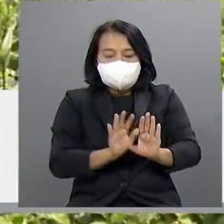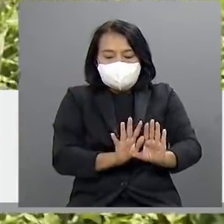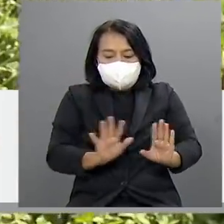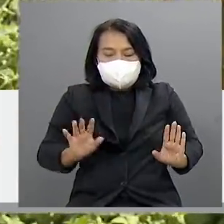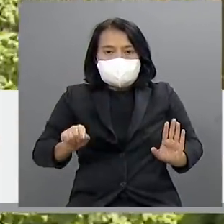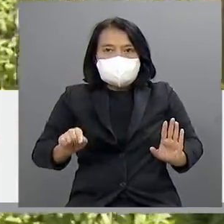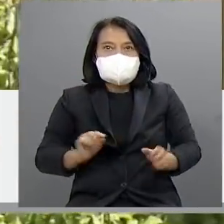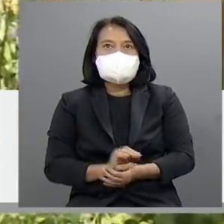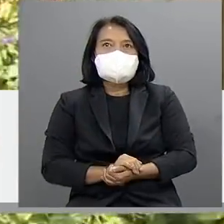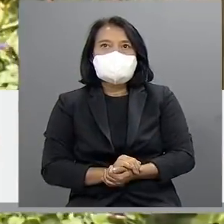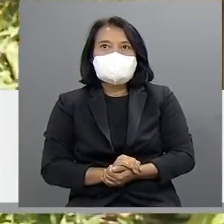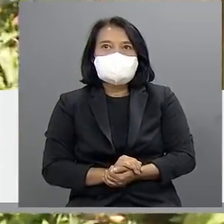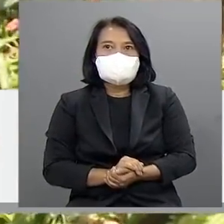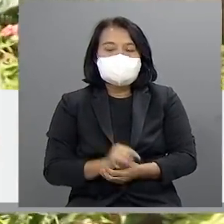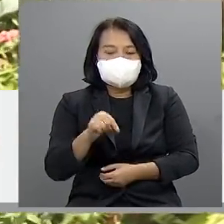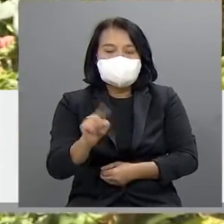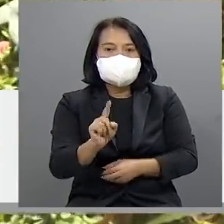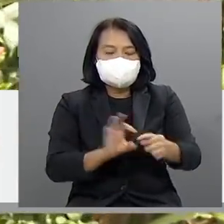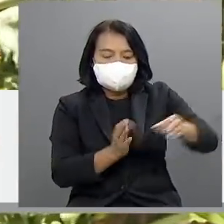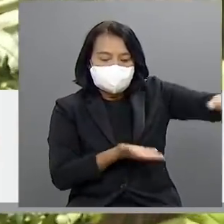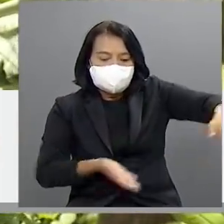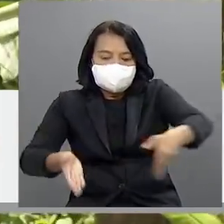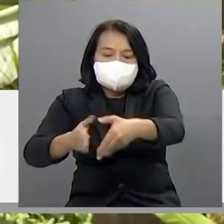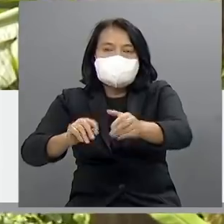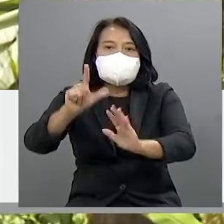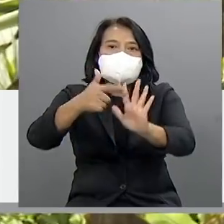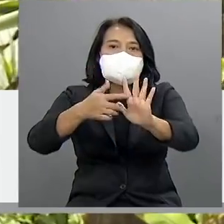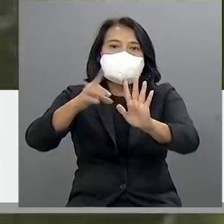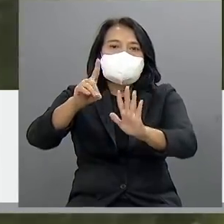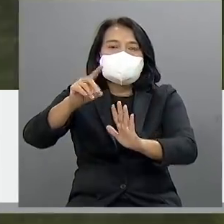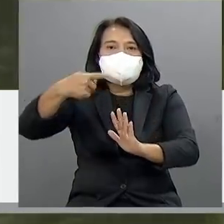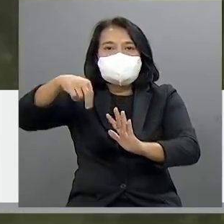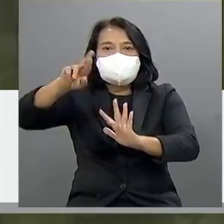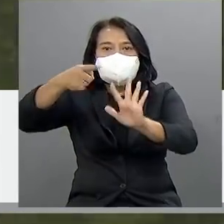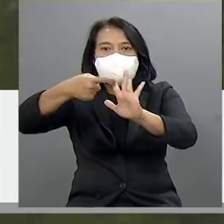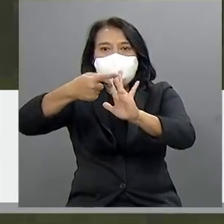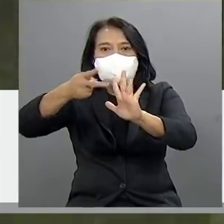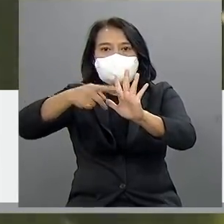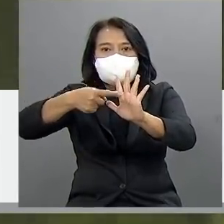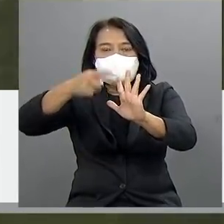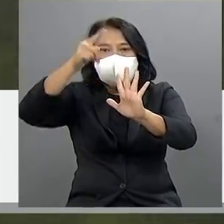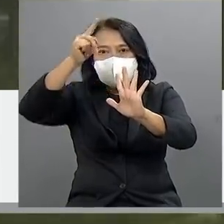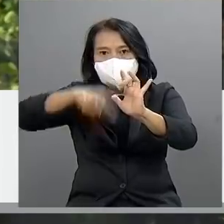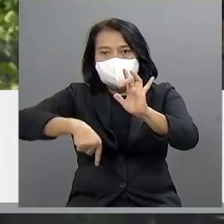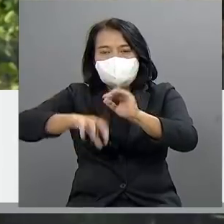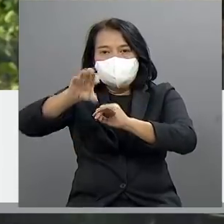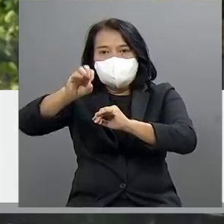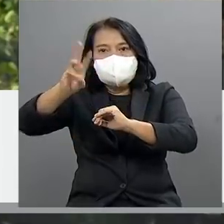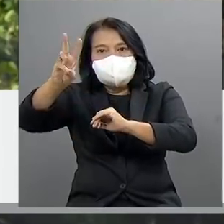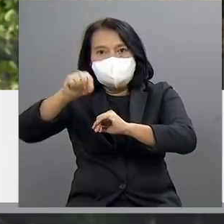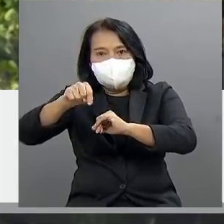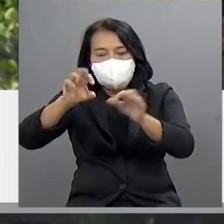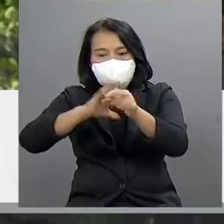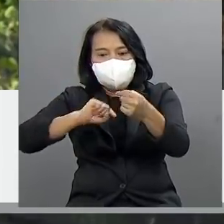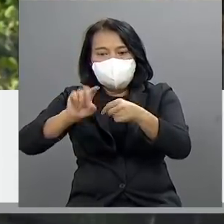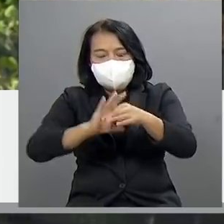ย่านนี้อยู่ที่บริเวณซอยลาดประเขา56แขวงจระเข้บัวเขตลาดพร้าวค่ะเป็นหนึ่งในคลองสาขาหลักที่เชื่อมกับคลองลาดพร้า